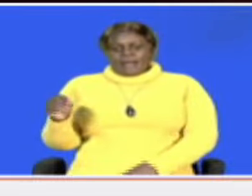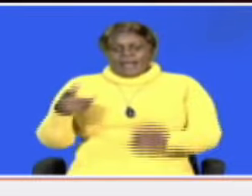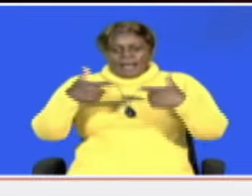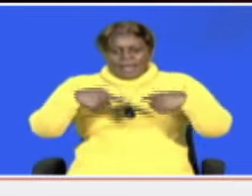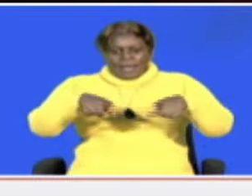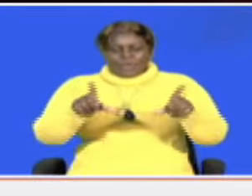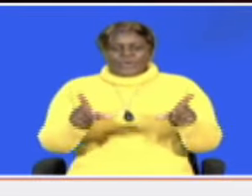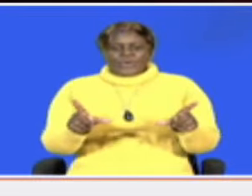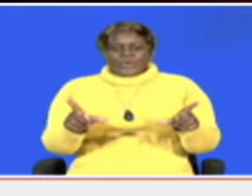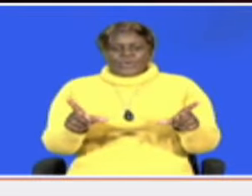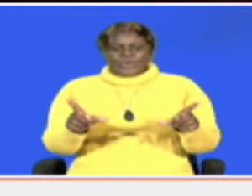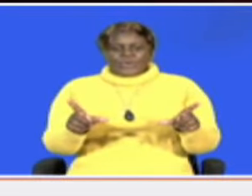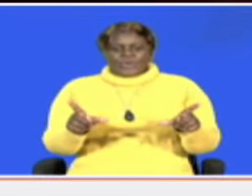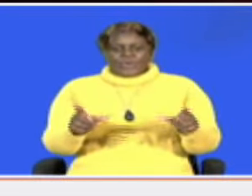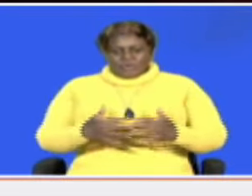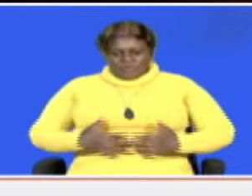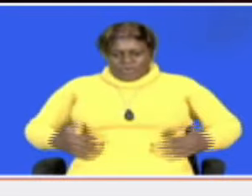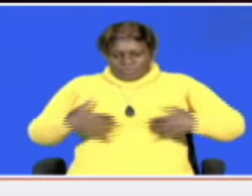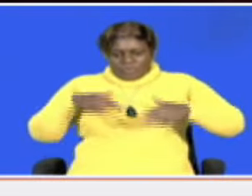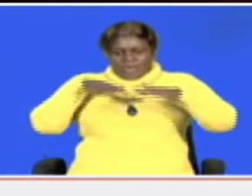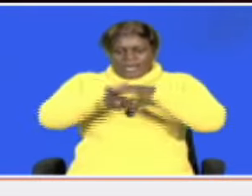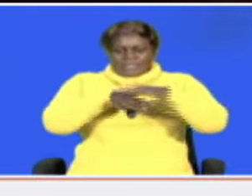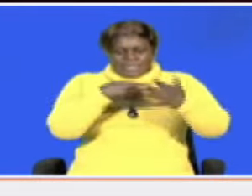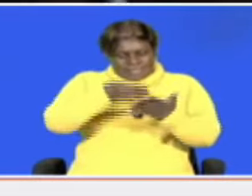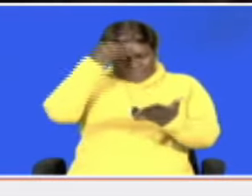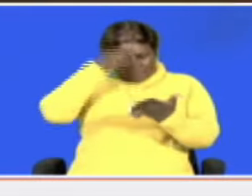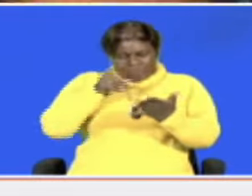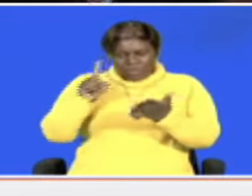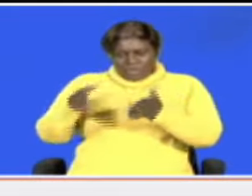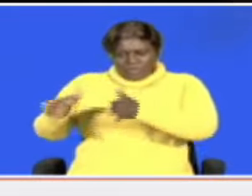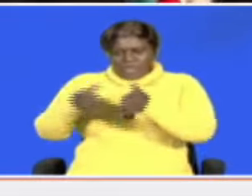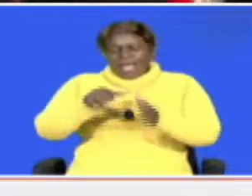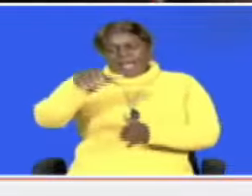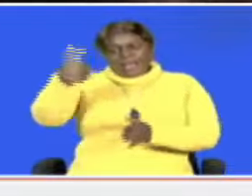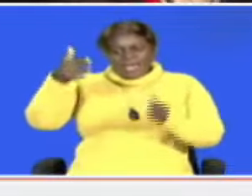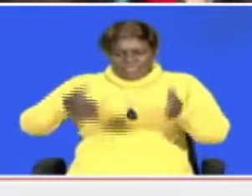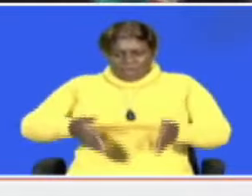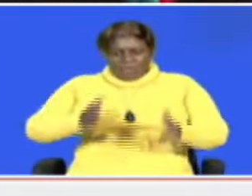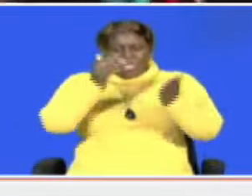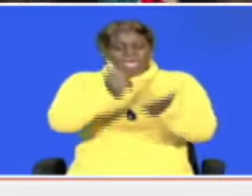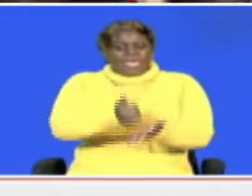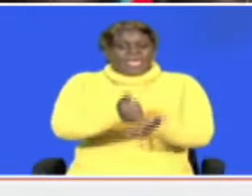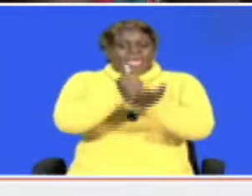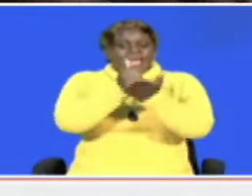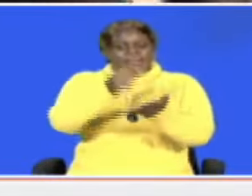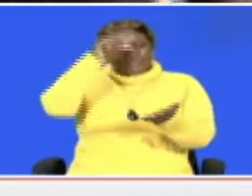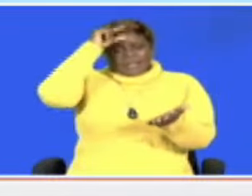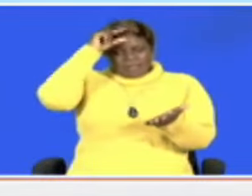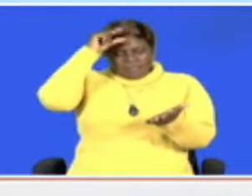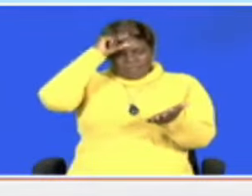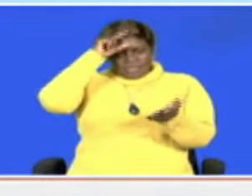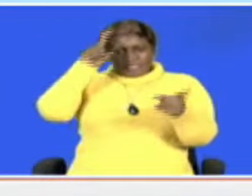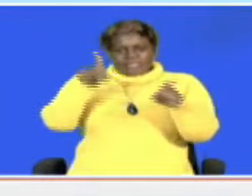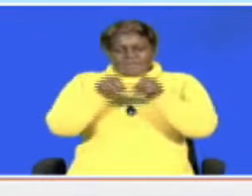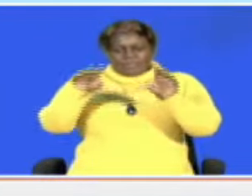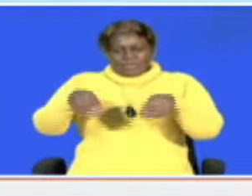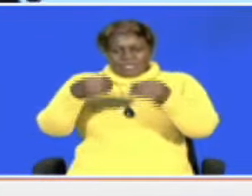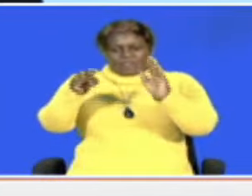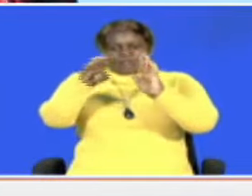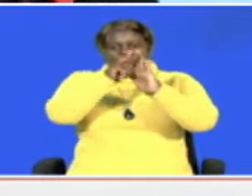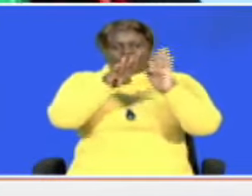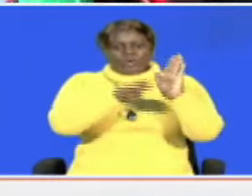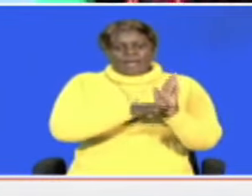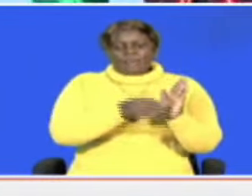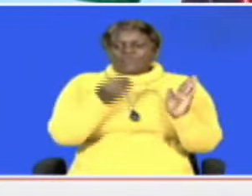allowed the refugees to access that education is one of the ways. Aina nyingine za usaidizi wa serikali ni pamoja na utoaji wa programu